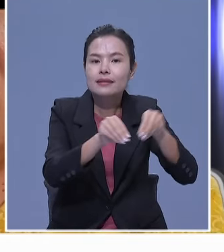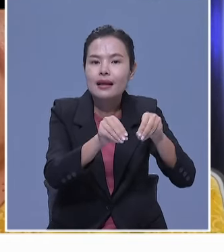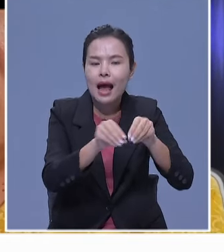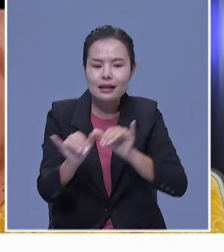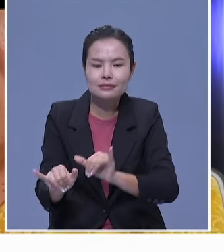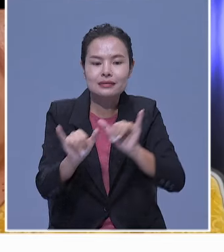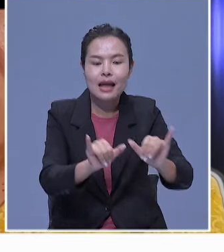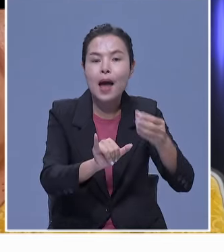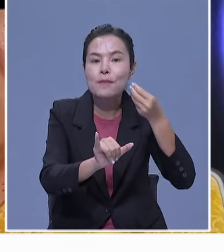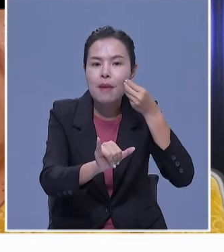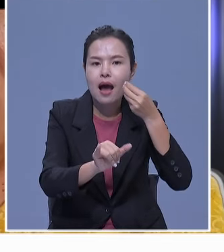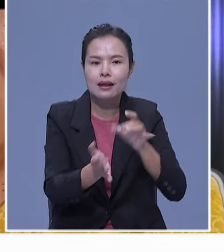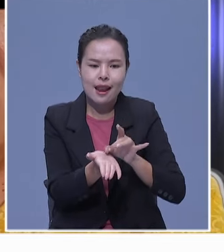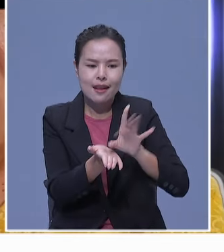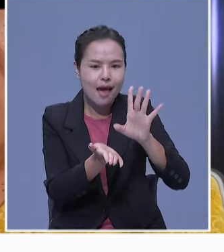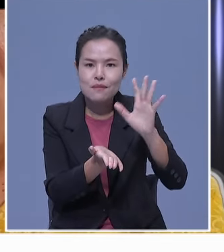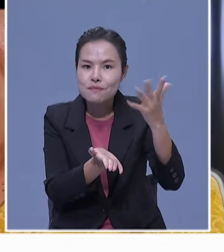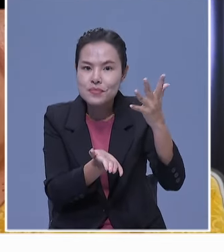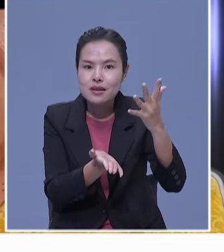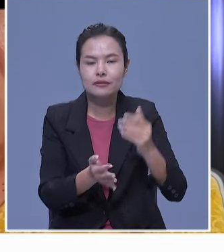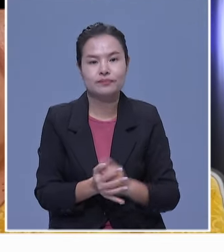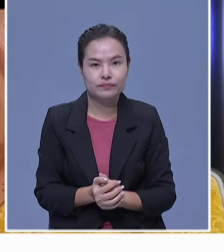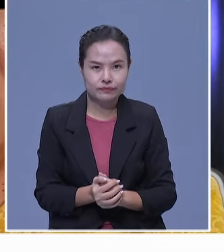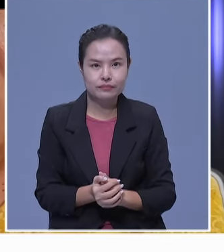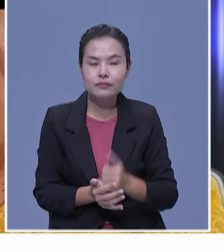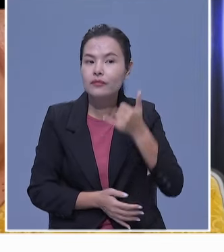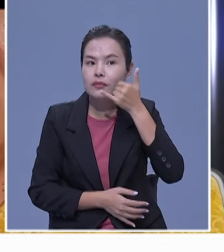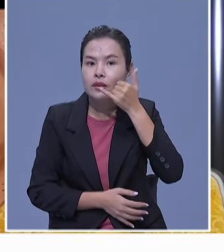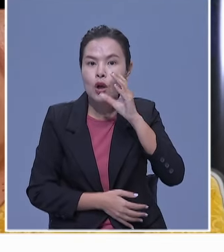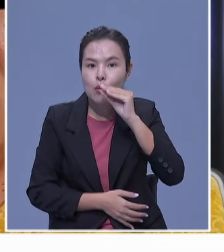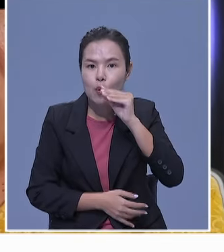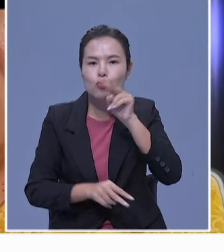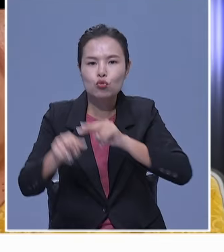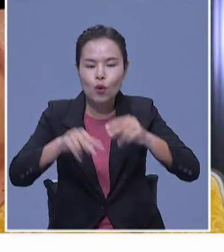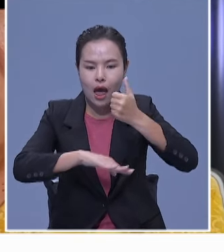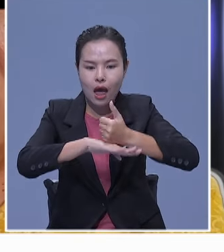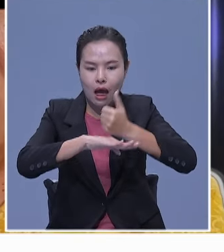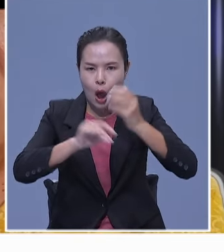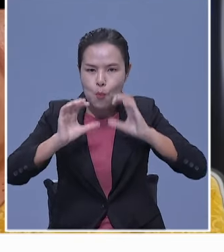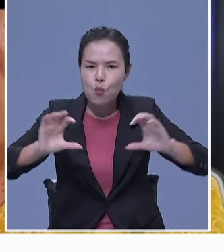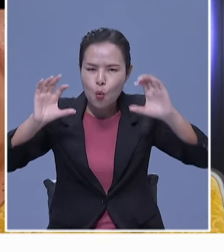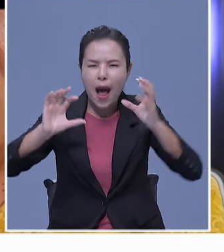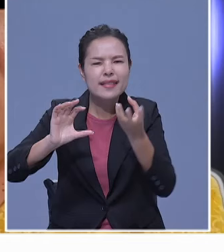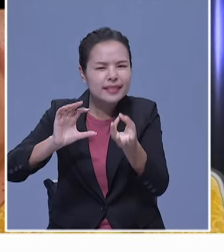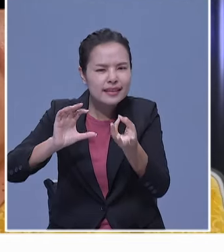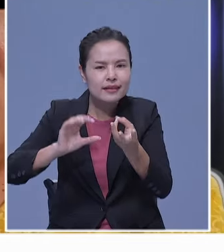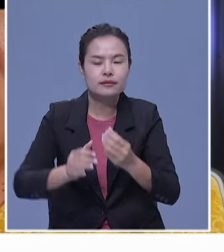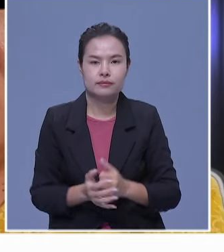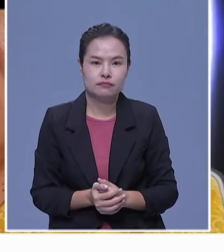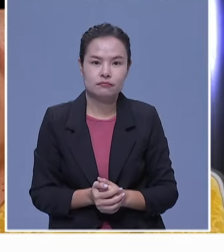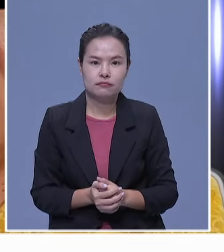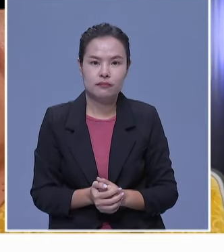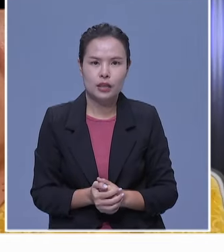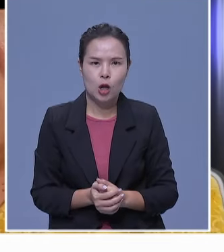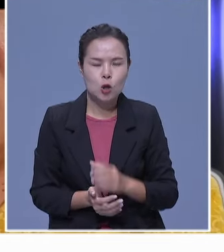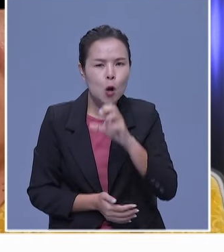ายไม่มีการให้ออกจากราชการอะไรแต่ทีนี้ปลายสายบอกว่าต้องดูแลผู้ว่าด้วยสักนิดนึง ดูแลผู้ว่า แต่ต้องท